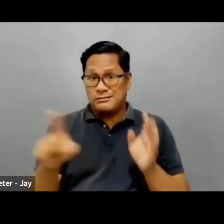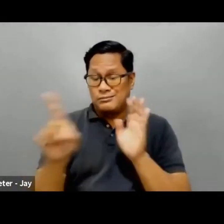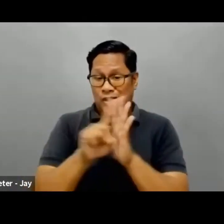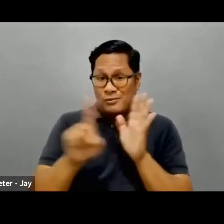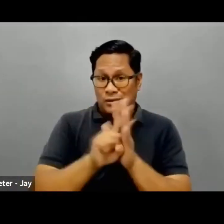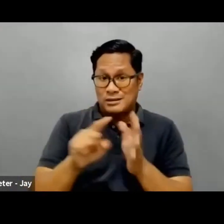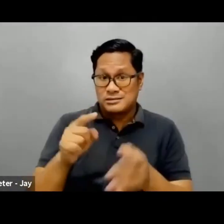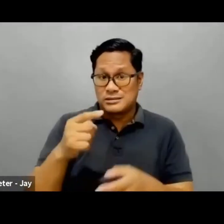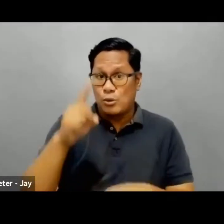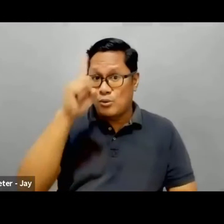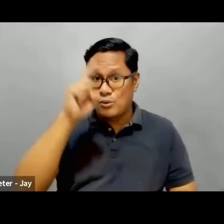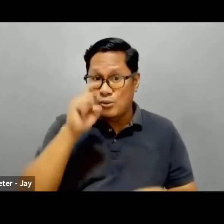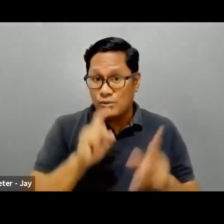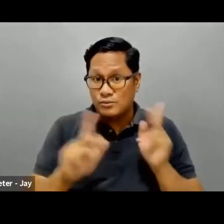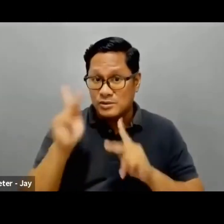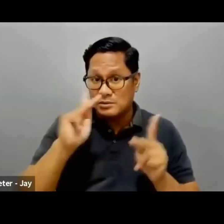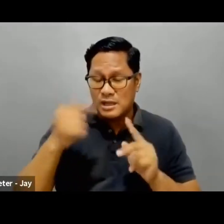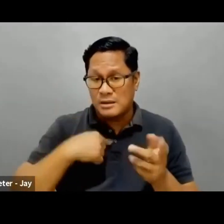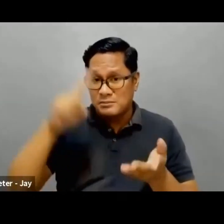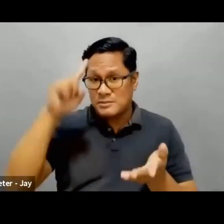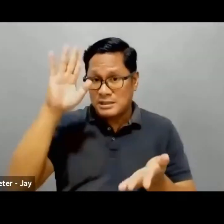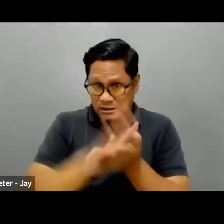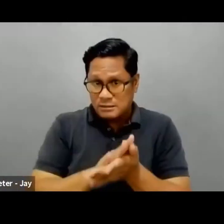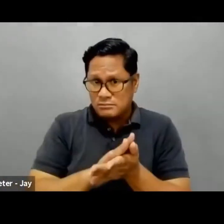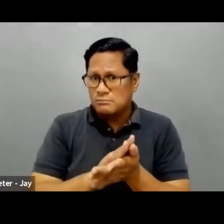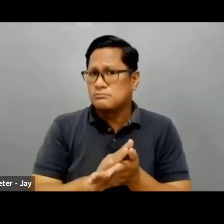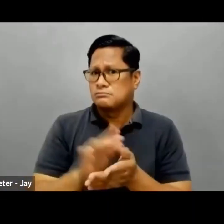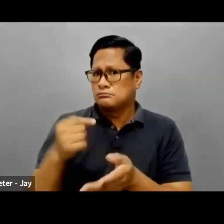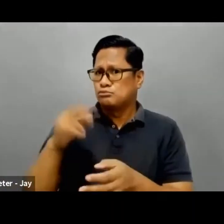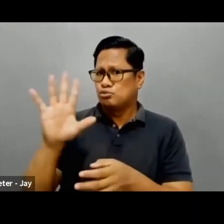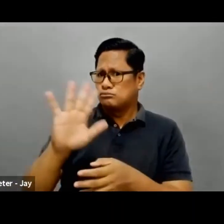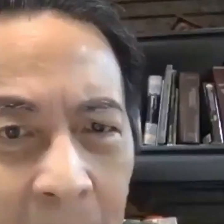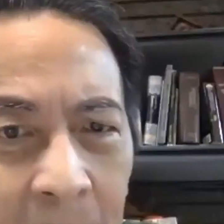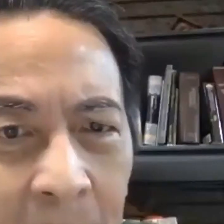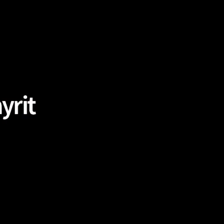citizens? I believe it can be for senior citizens, right?